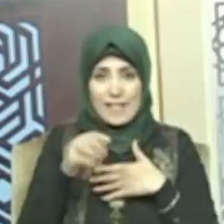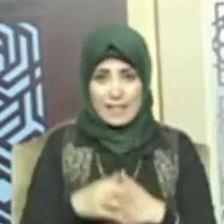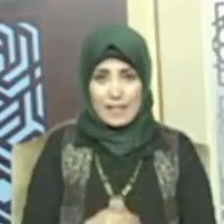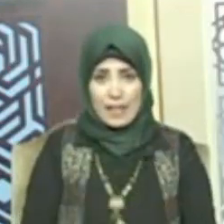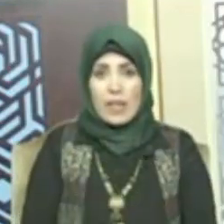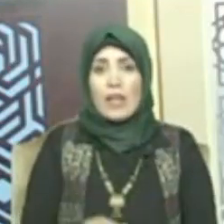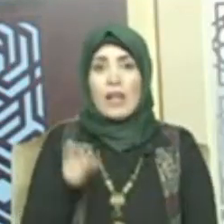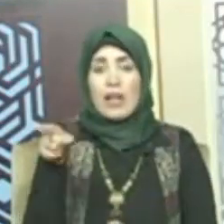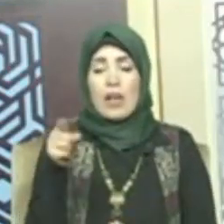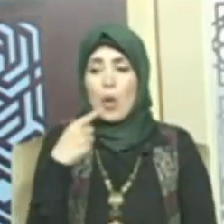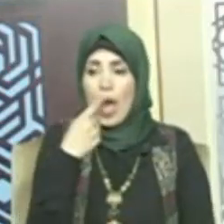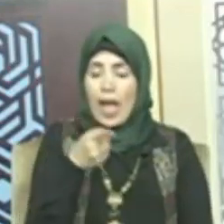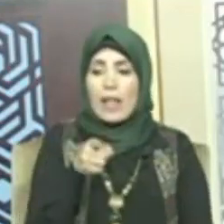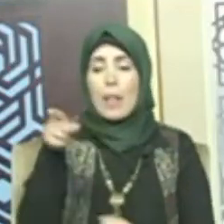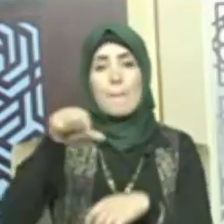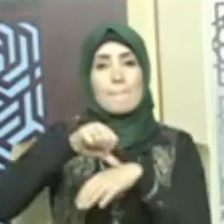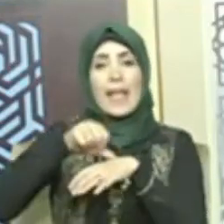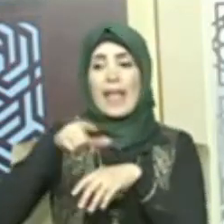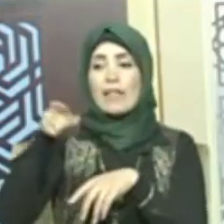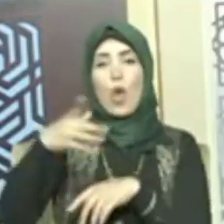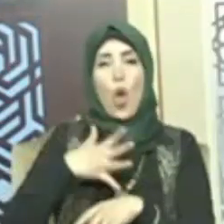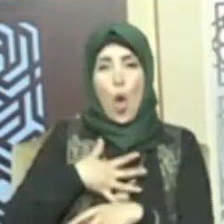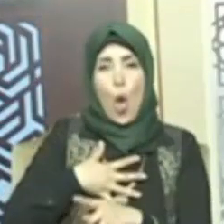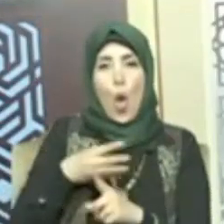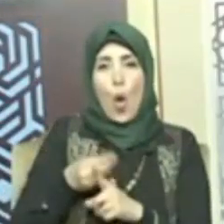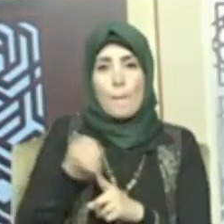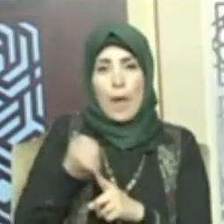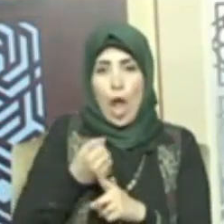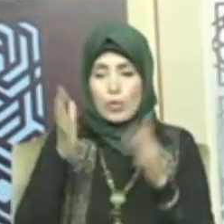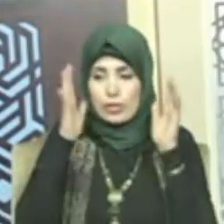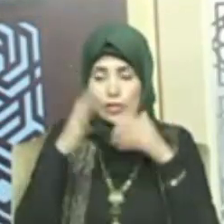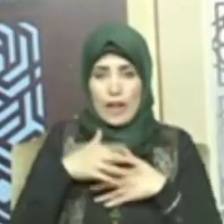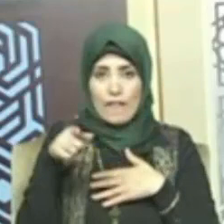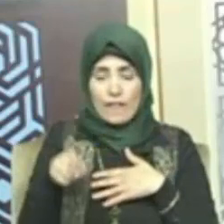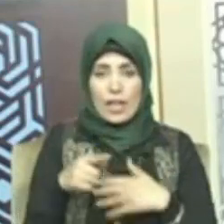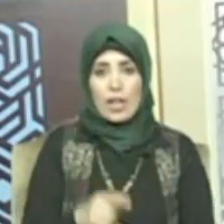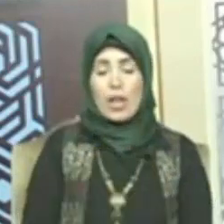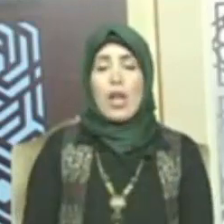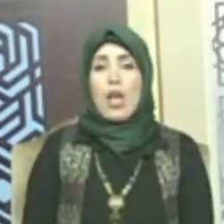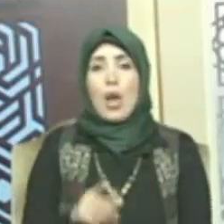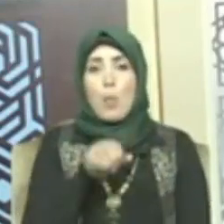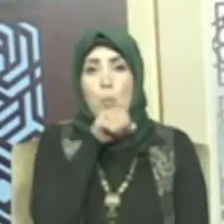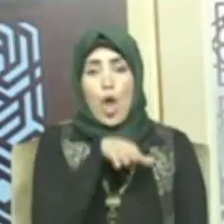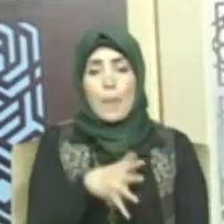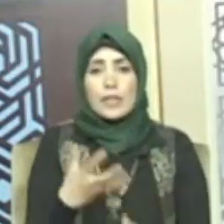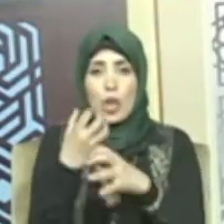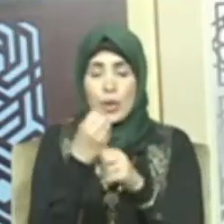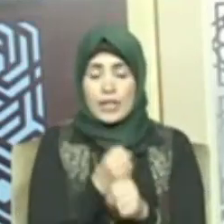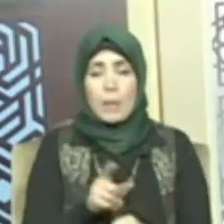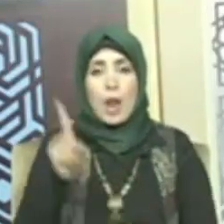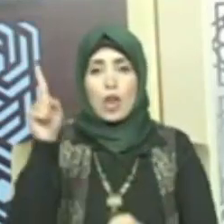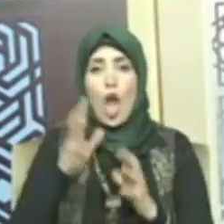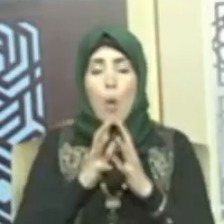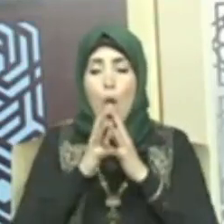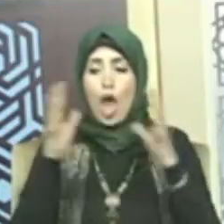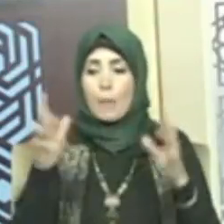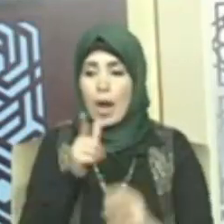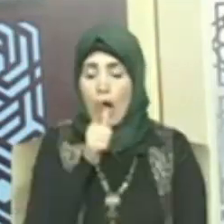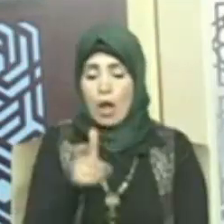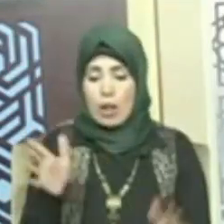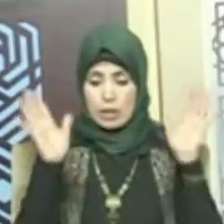أحب أن يصلي فيه، فكبر صلى الله عليه وسلم، فكبرنا ثم